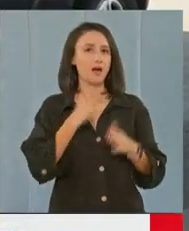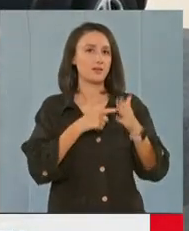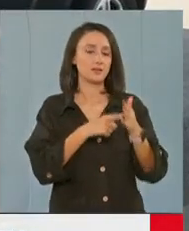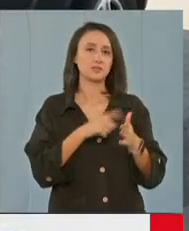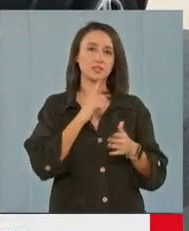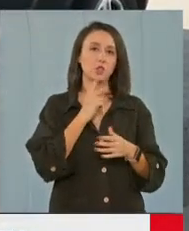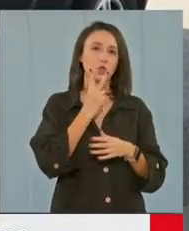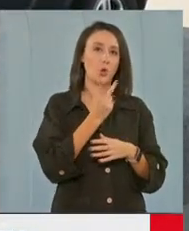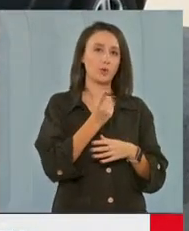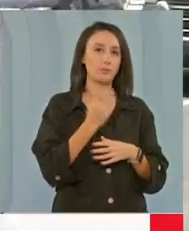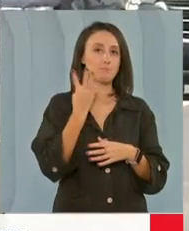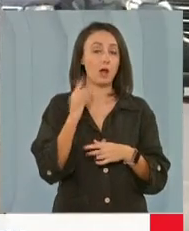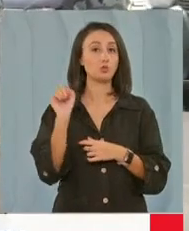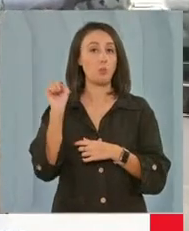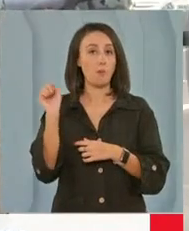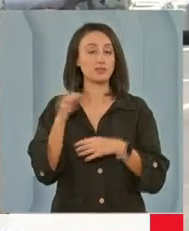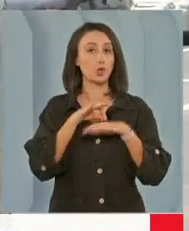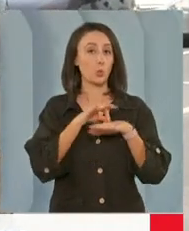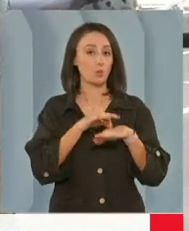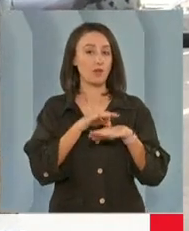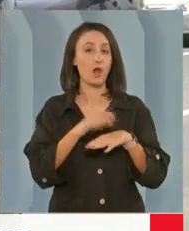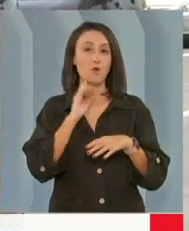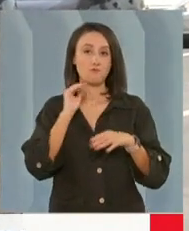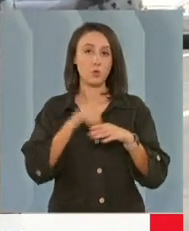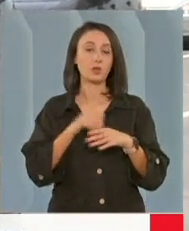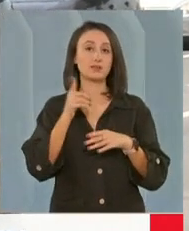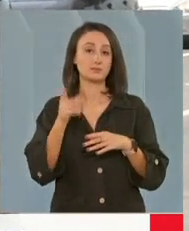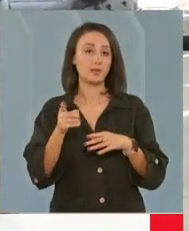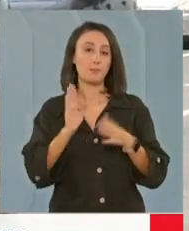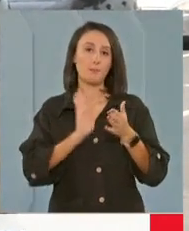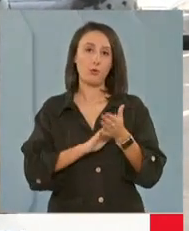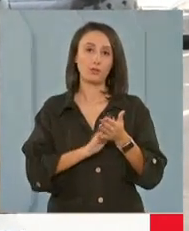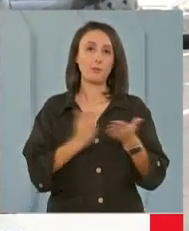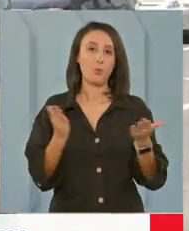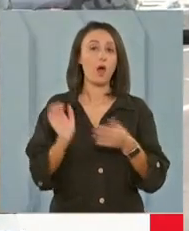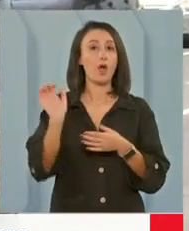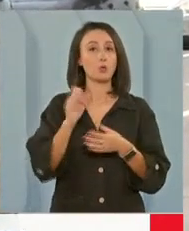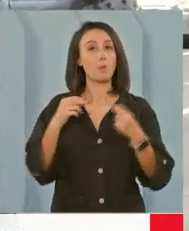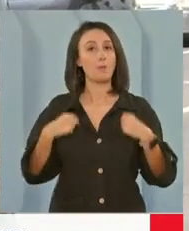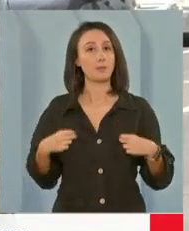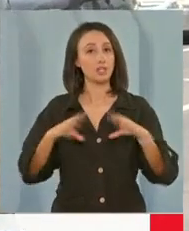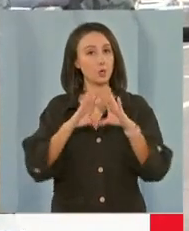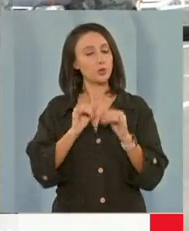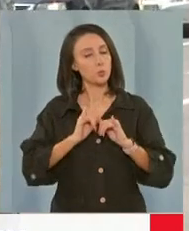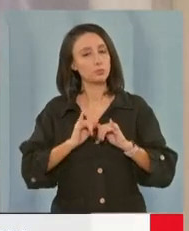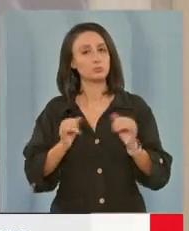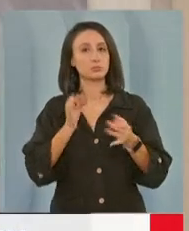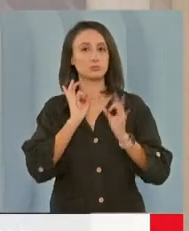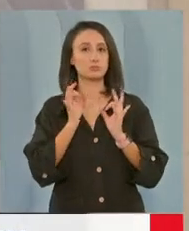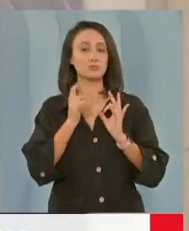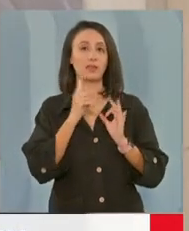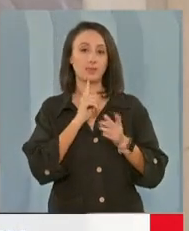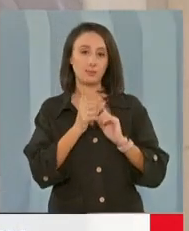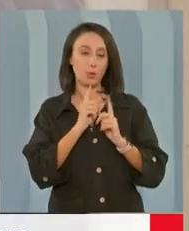doar două din cele patru partide de guvernare din Olanda au votat această rezoluție, motiv pentru care europarlamentarul român îi îndeamnă pe specialiștii